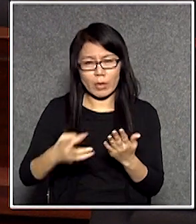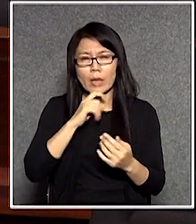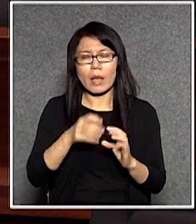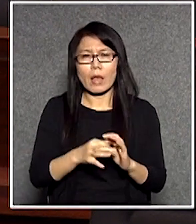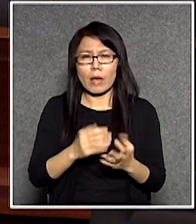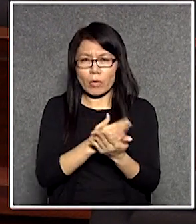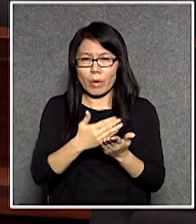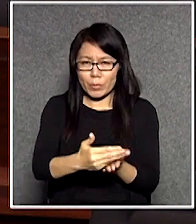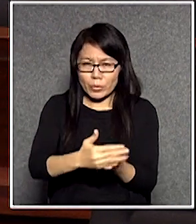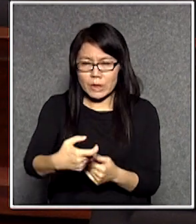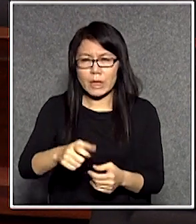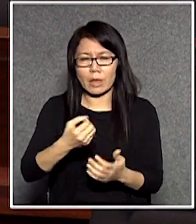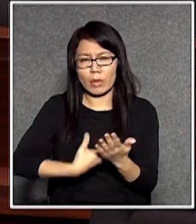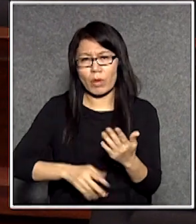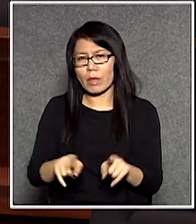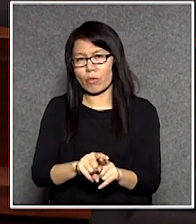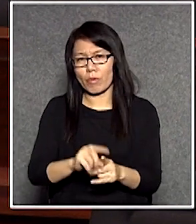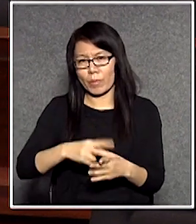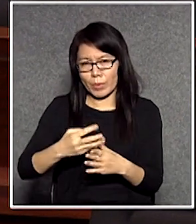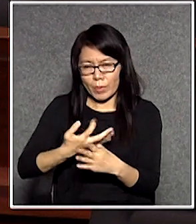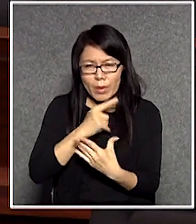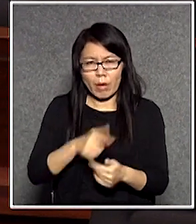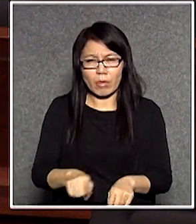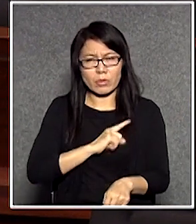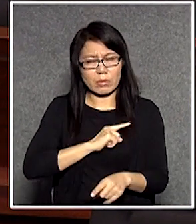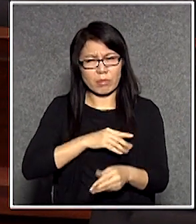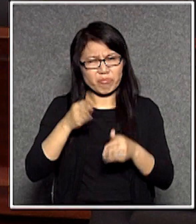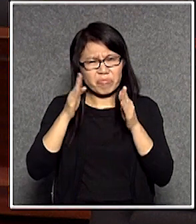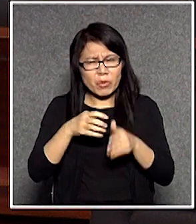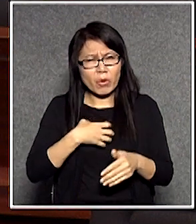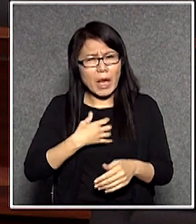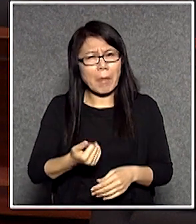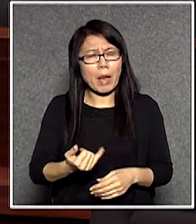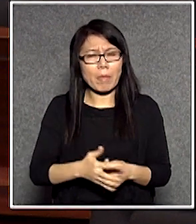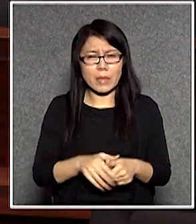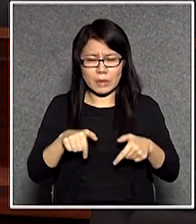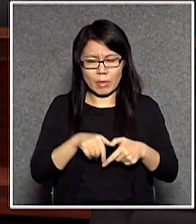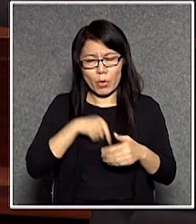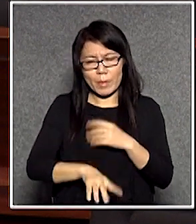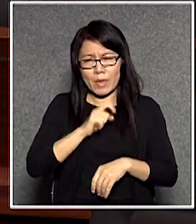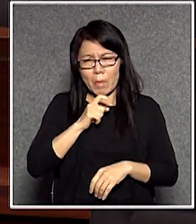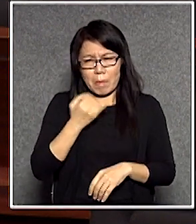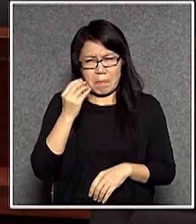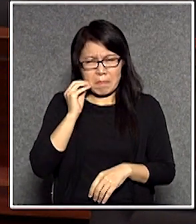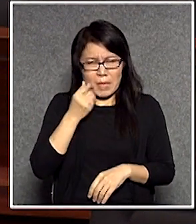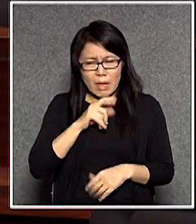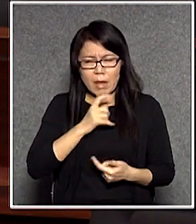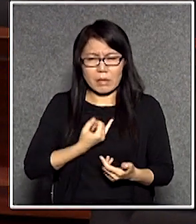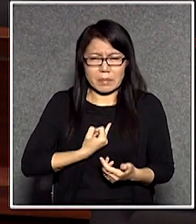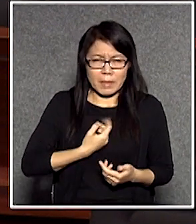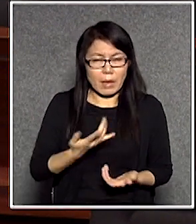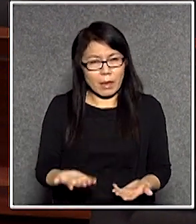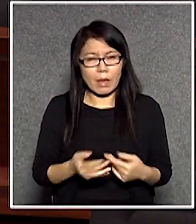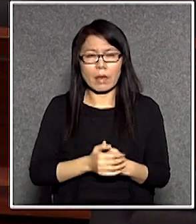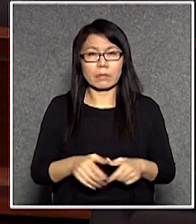例到現在幾個月，他們對不對得住市民呢？心裡面有沒有有愧於心呢？大家